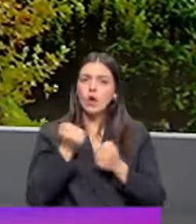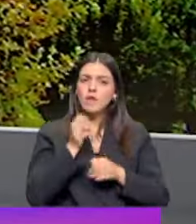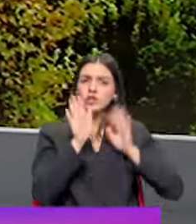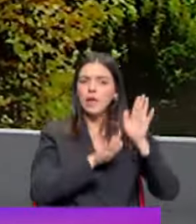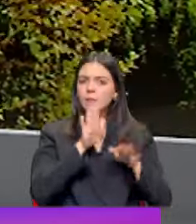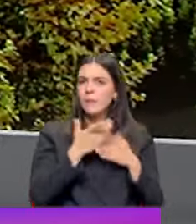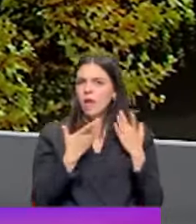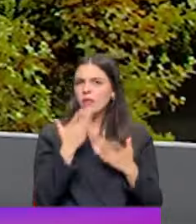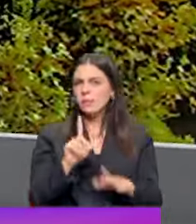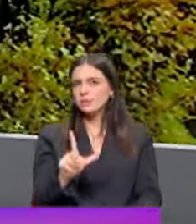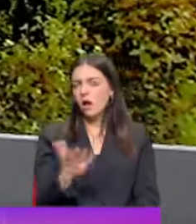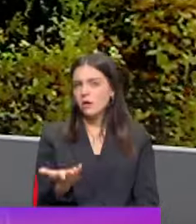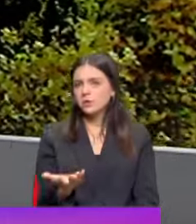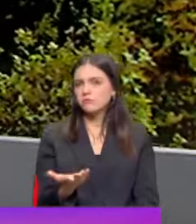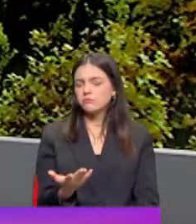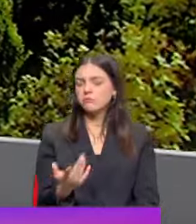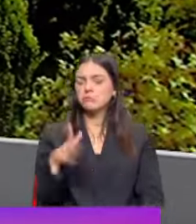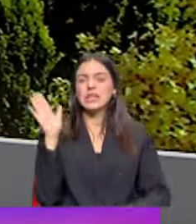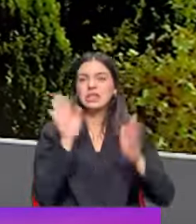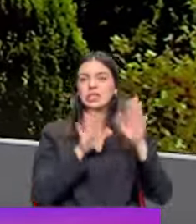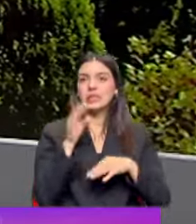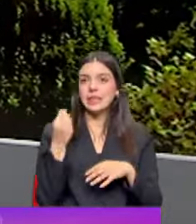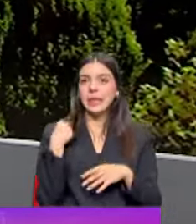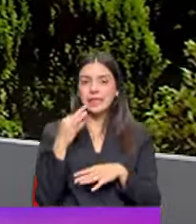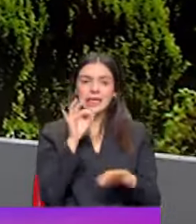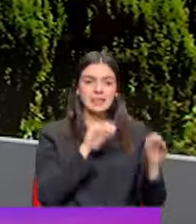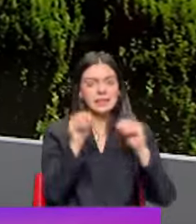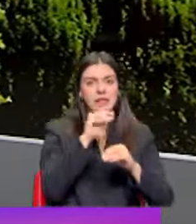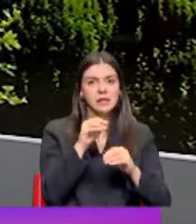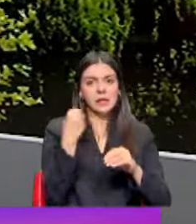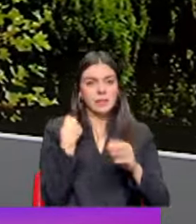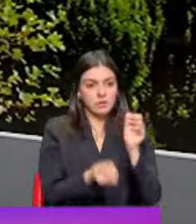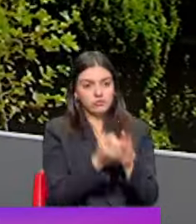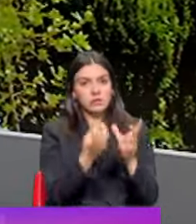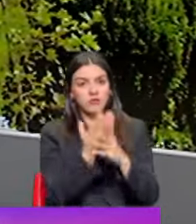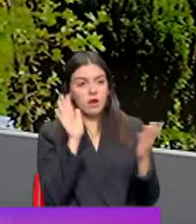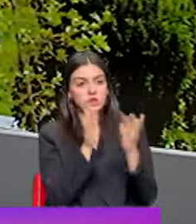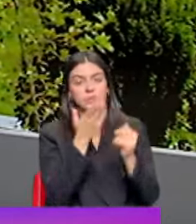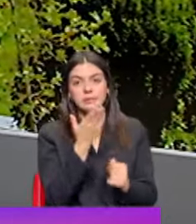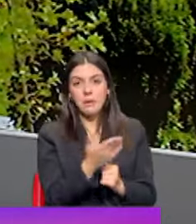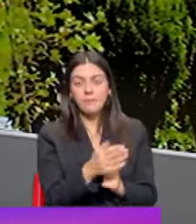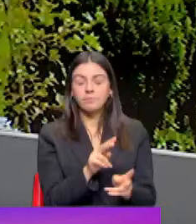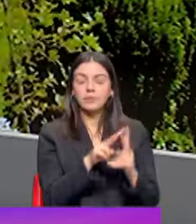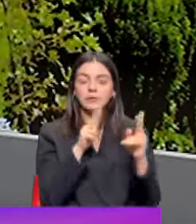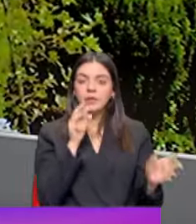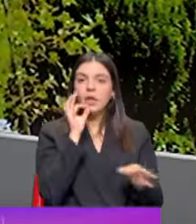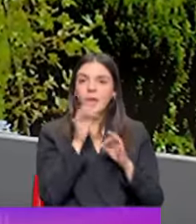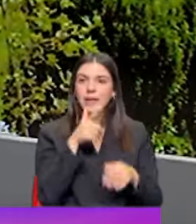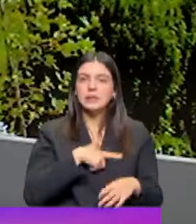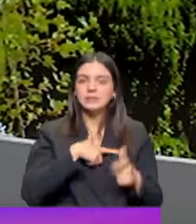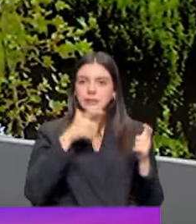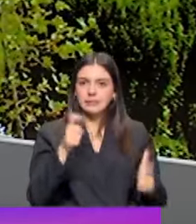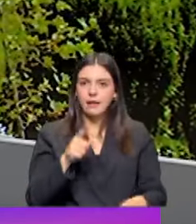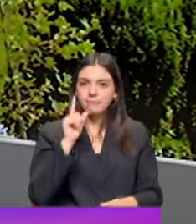şiddetten de mi bahsetmeye başlayacağız? Şiddetin yeni desenleri mi sürekli karşımıza çıkacak? Sıradaki haber İzmir'den, boşanma